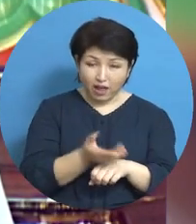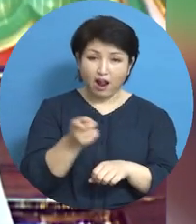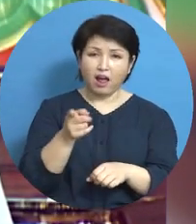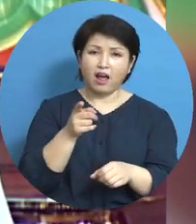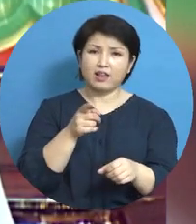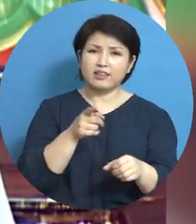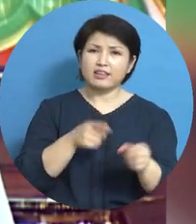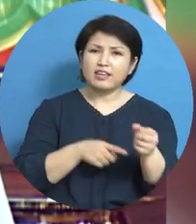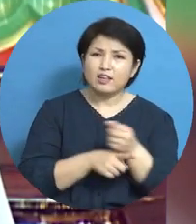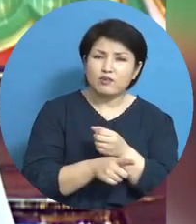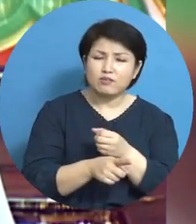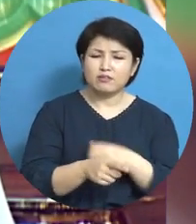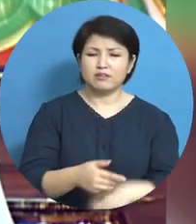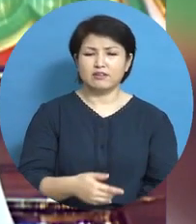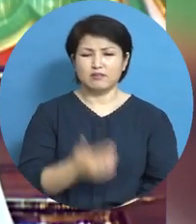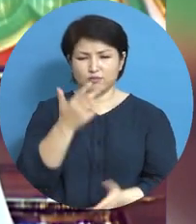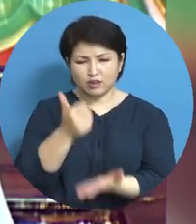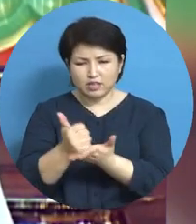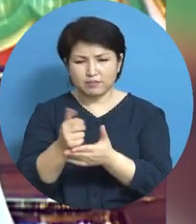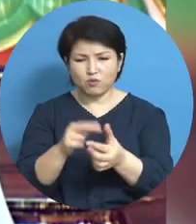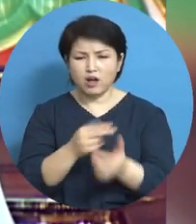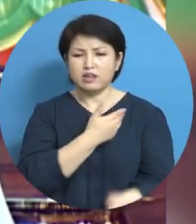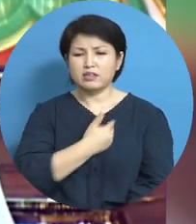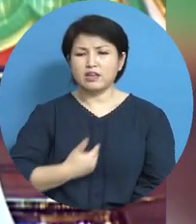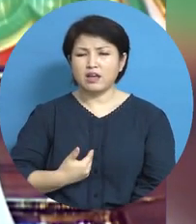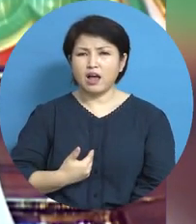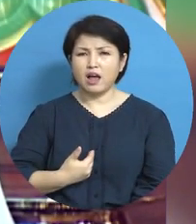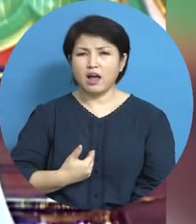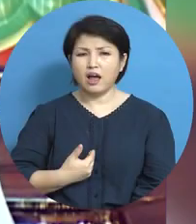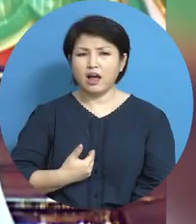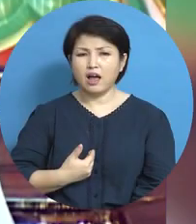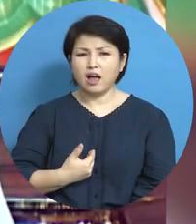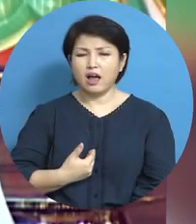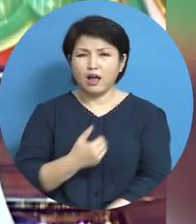힘으로가 아니고, 거기에는